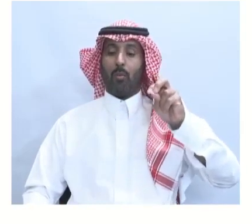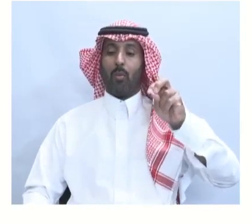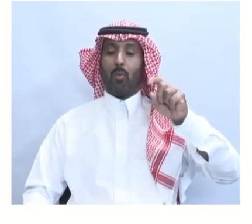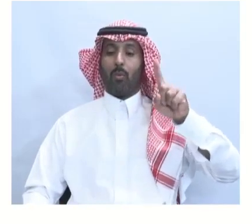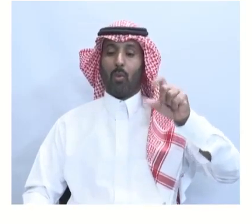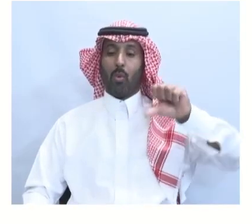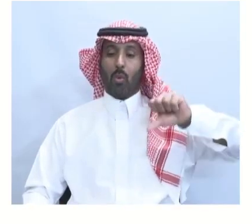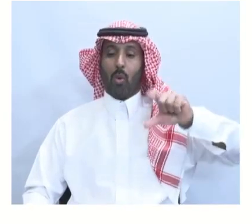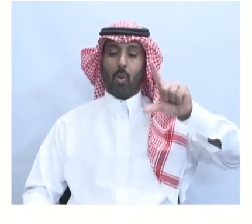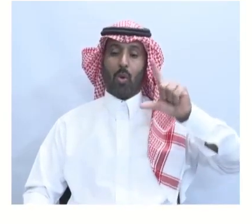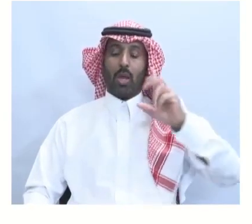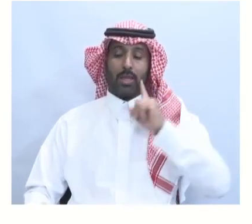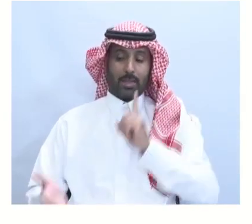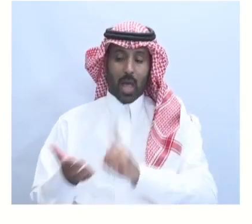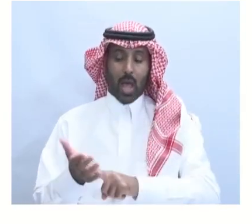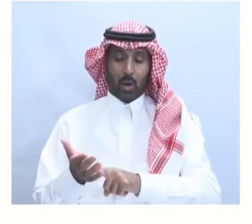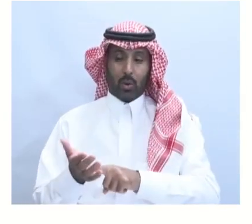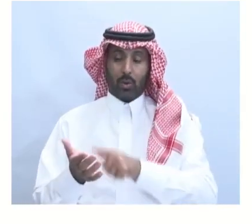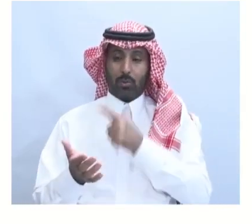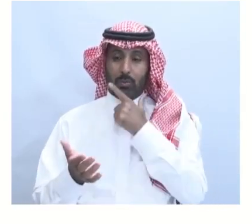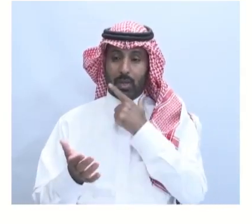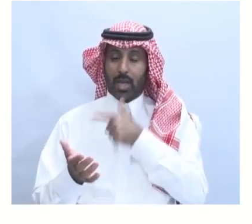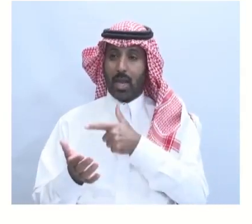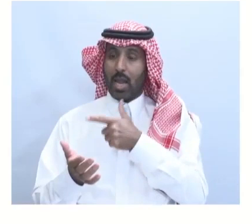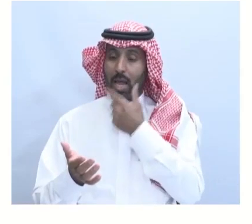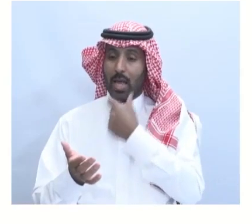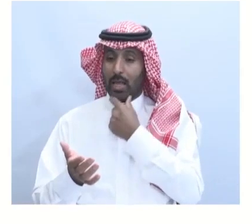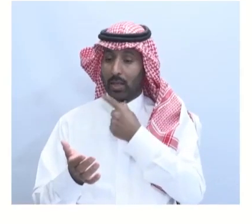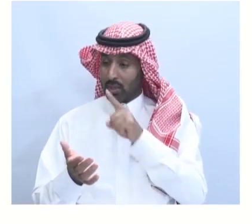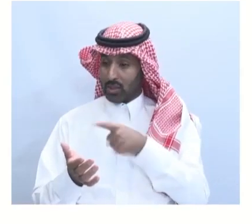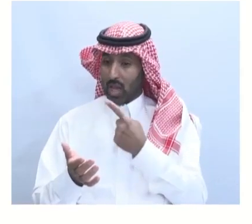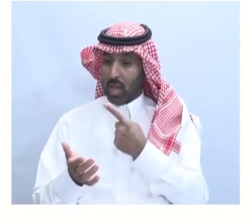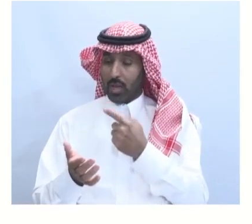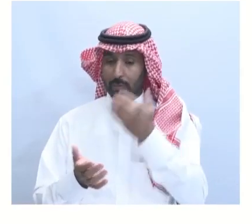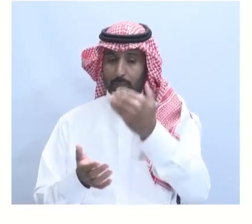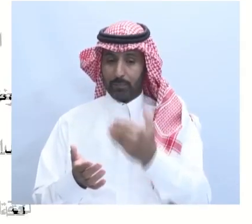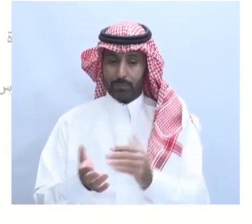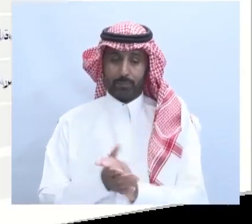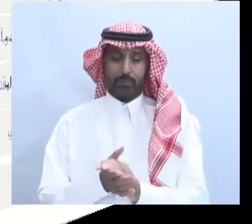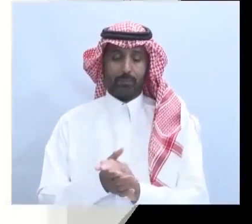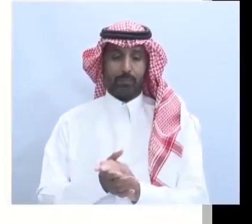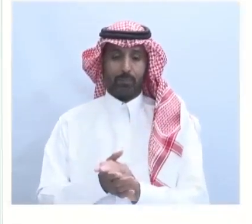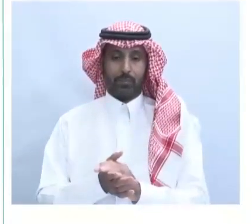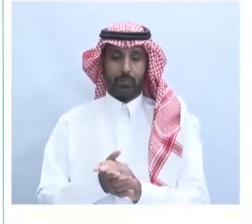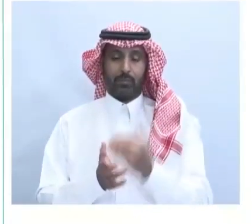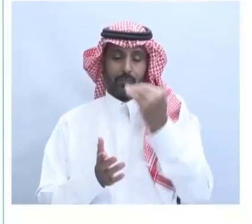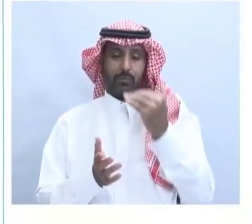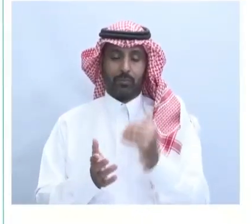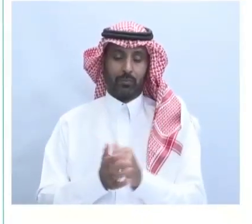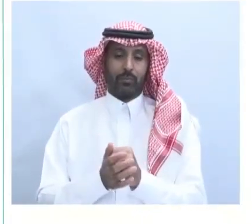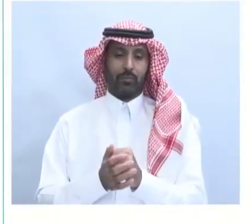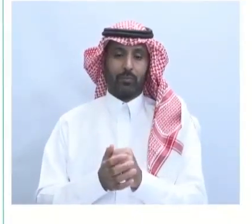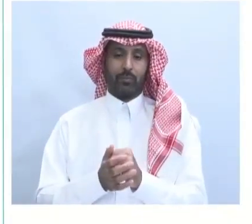التثبت في روايه السنه اذا هو محور درسنا باذن الله تعالى ناتي واياكم الى